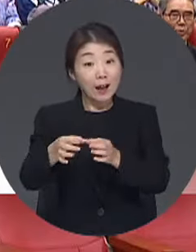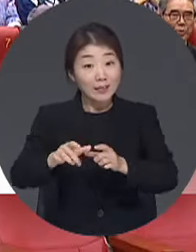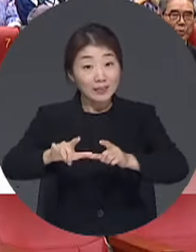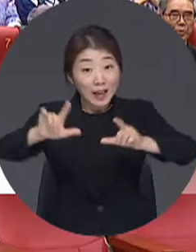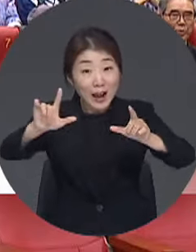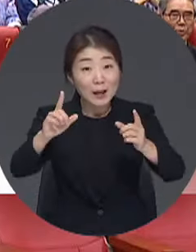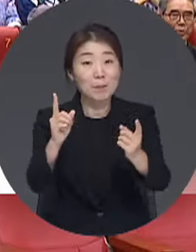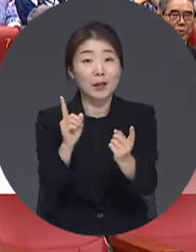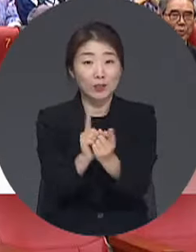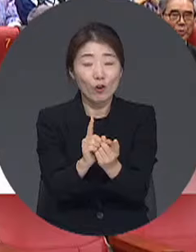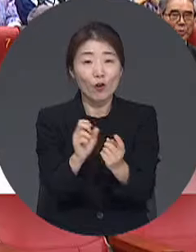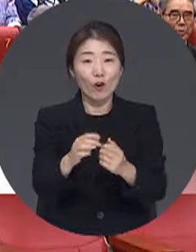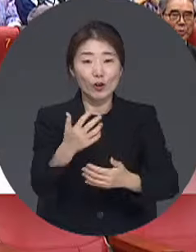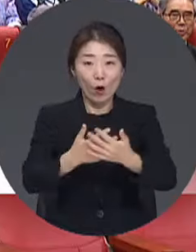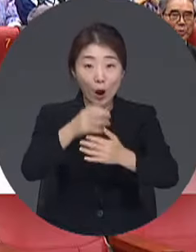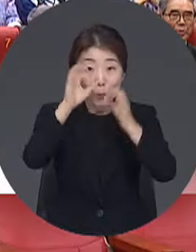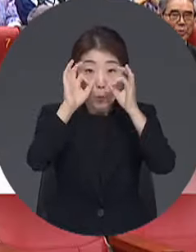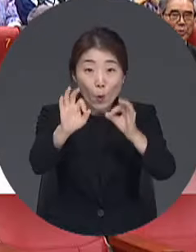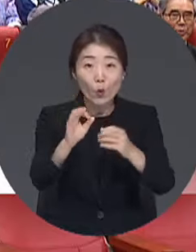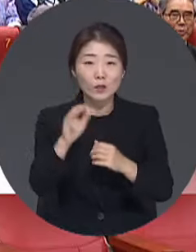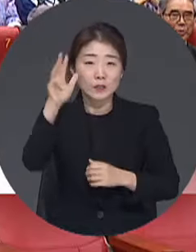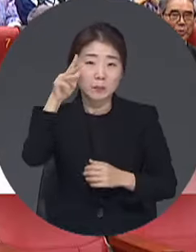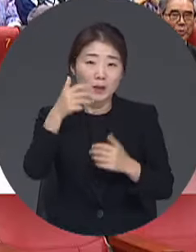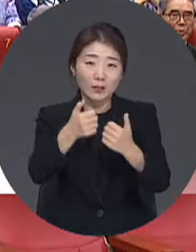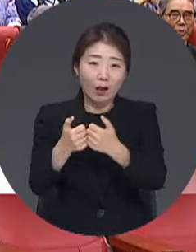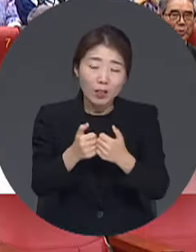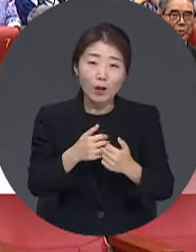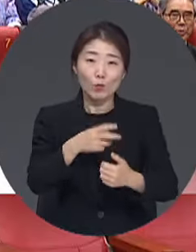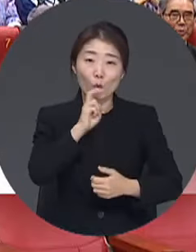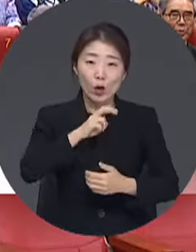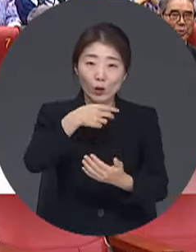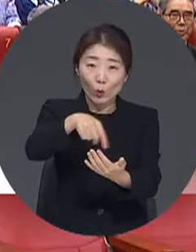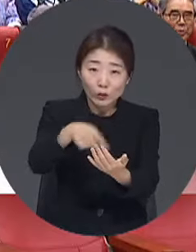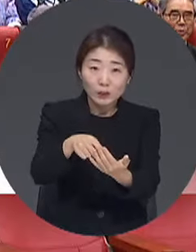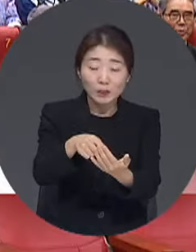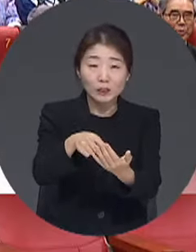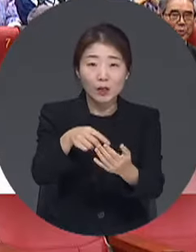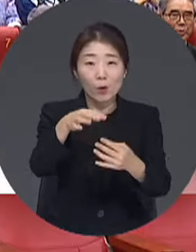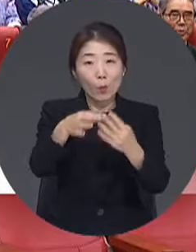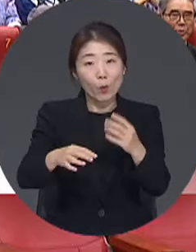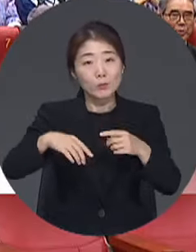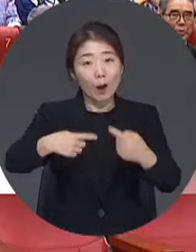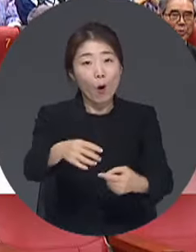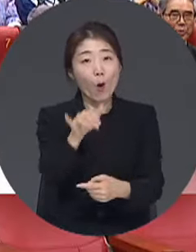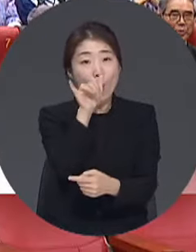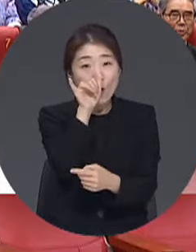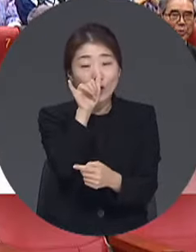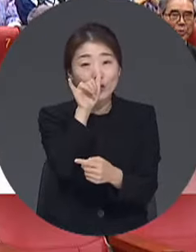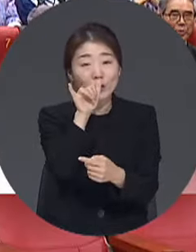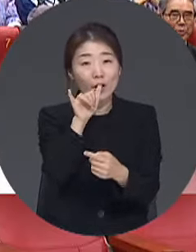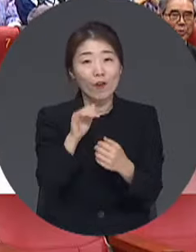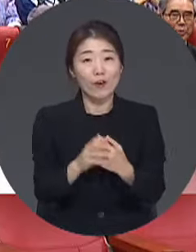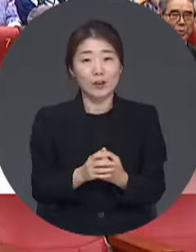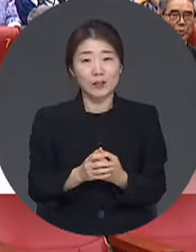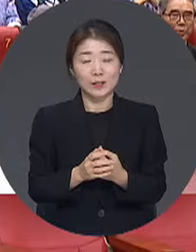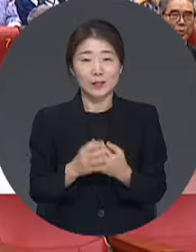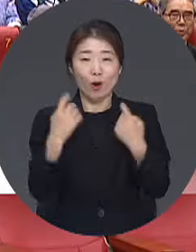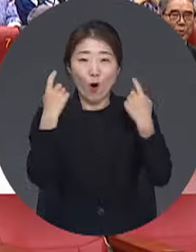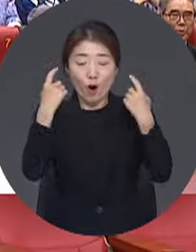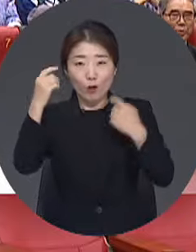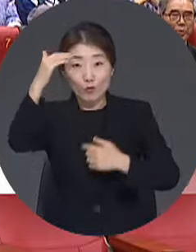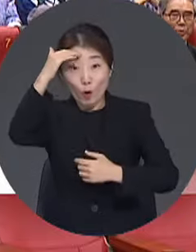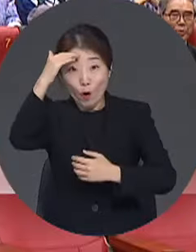보고 치매 상담이나 노래 교실 같은 복지 프로그램에도 참여할 수 있는 어르신 영화관 나드리 사업이 경남에서